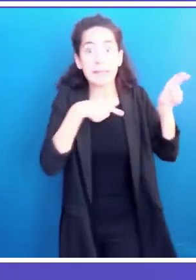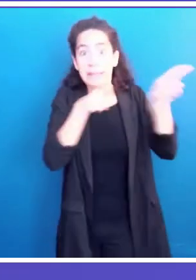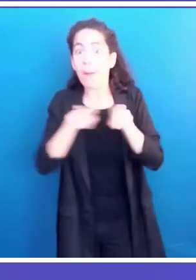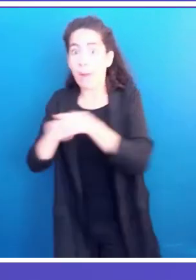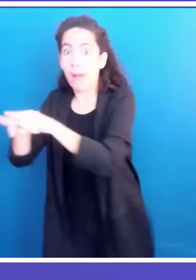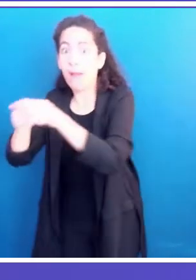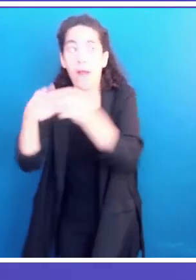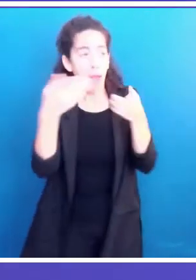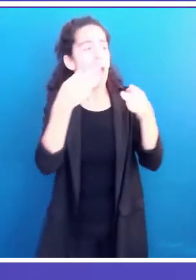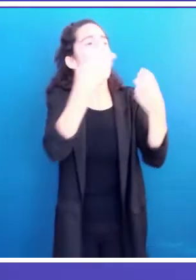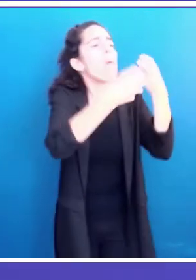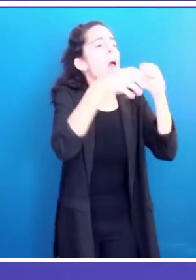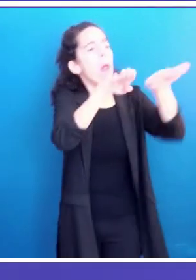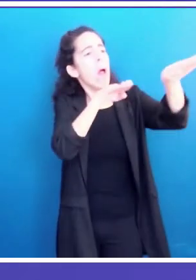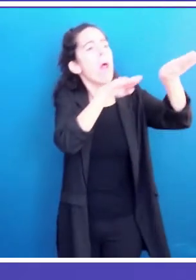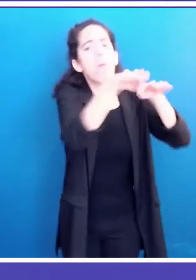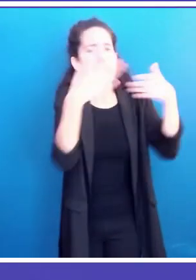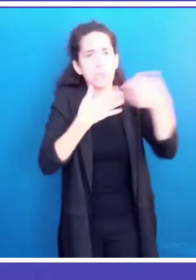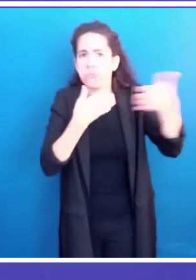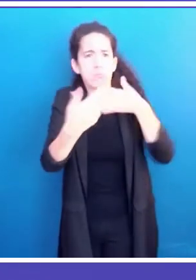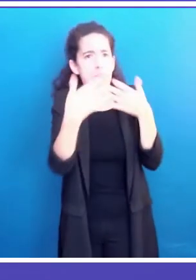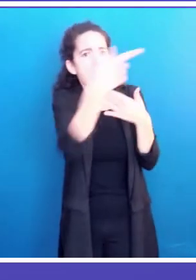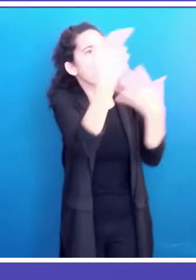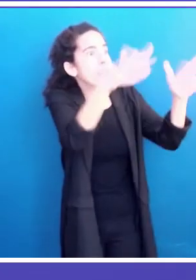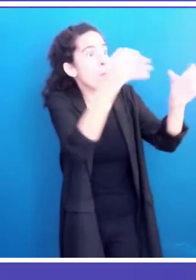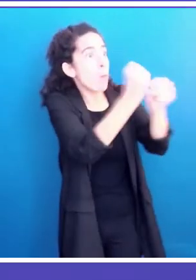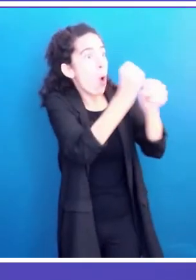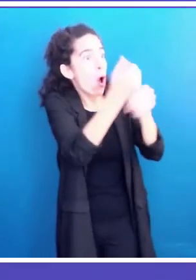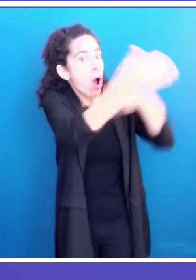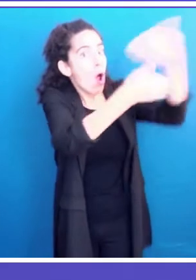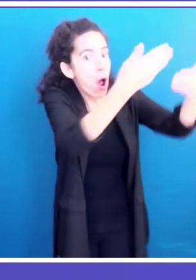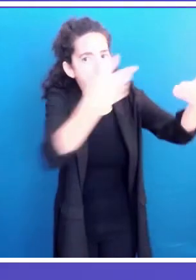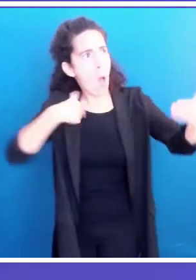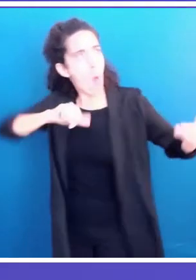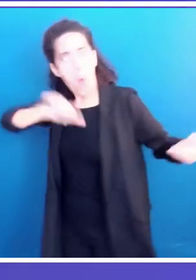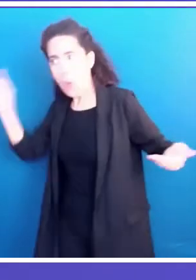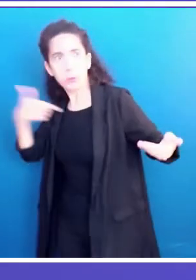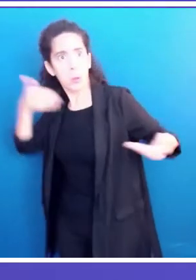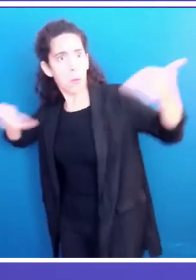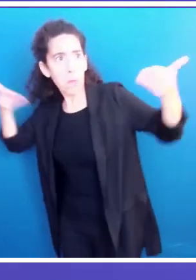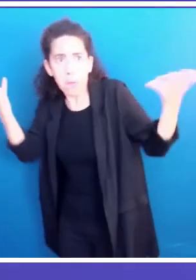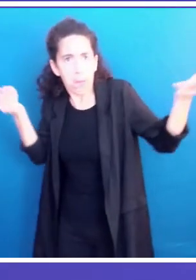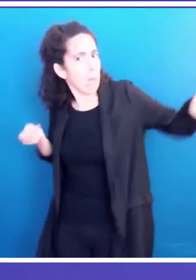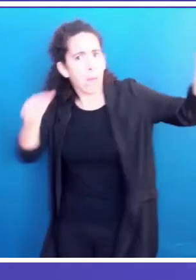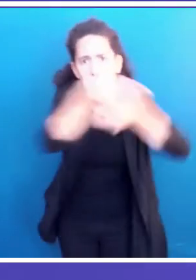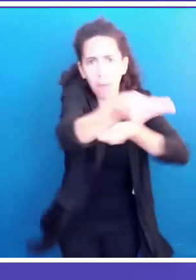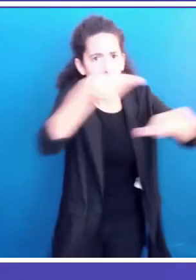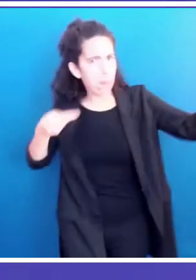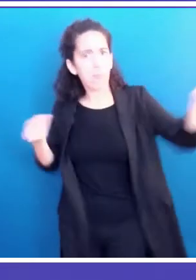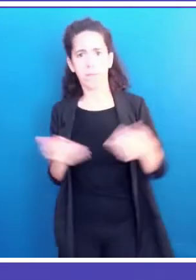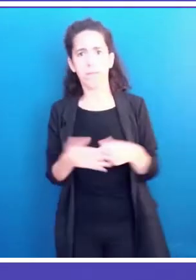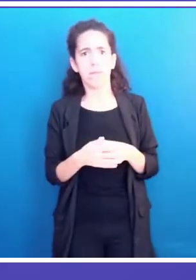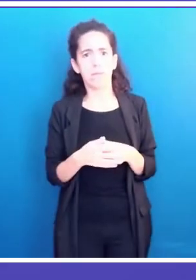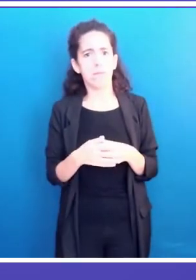إلى وجود الأهداف المشتركة، وفي بعض الأحيان ربما نحقق تقدماً